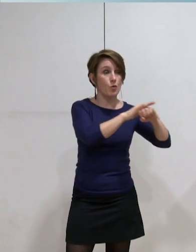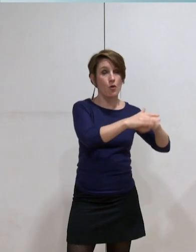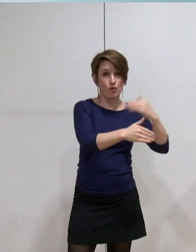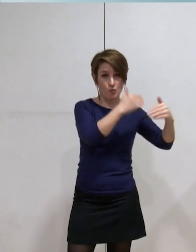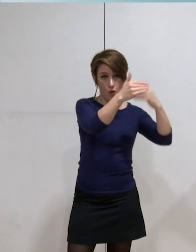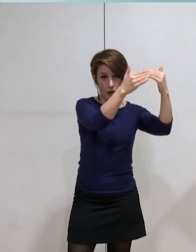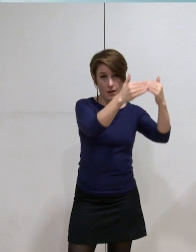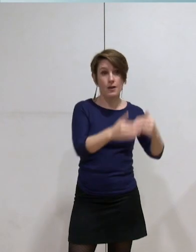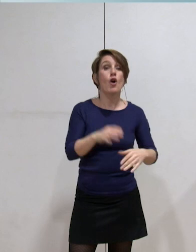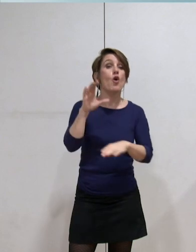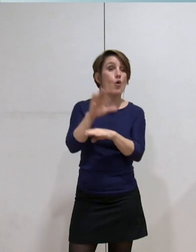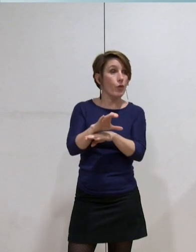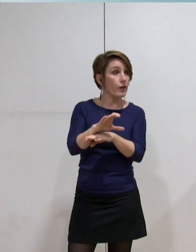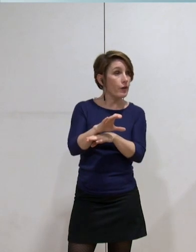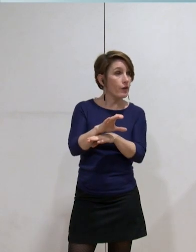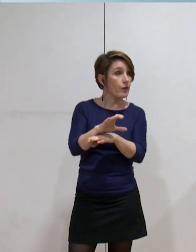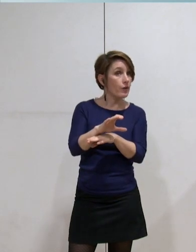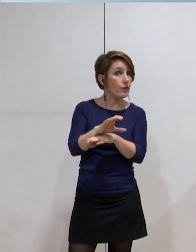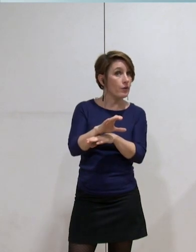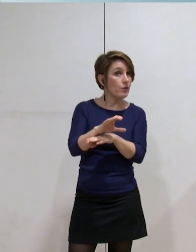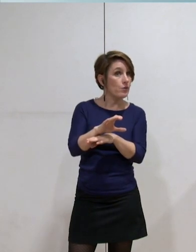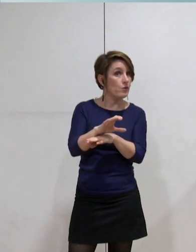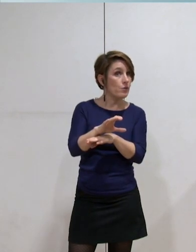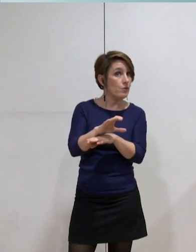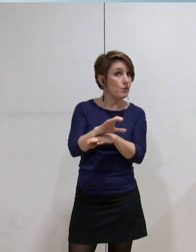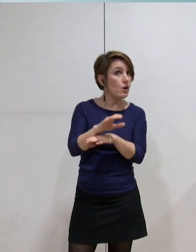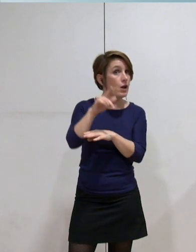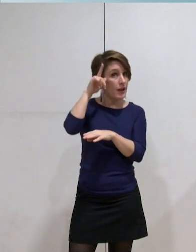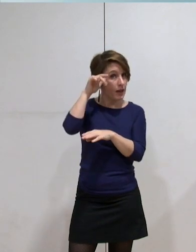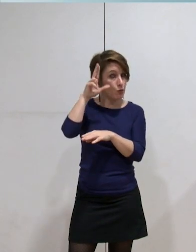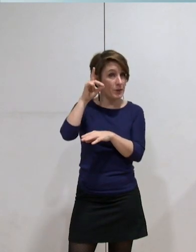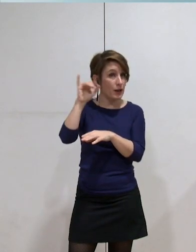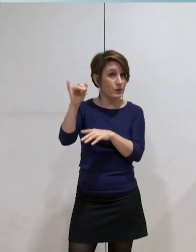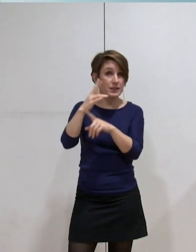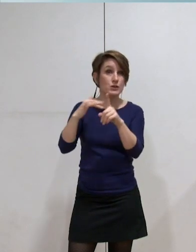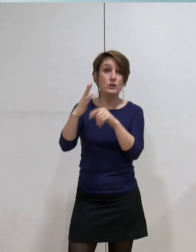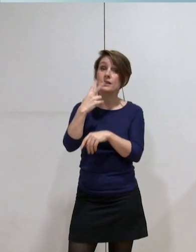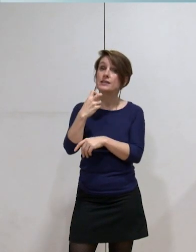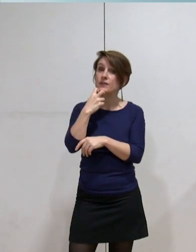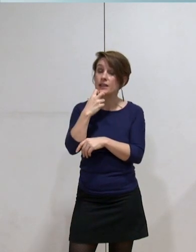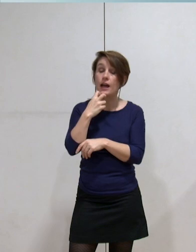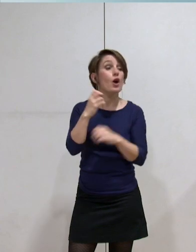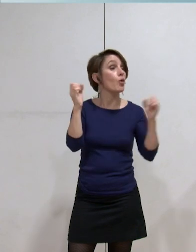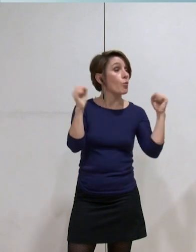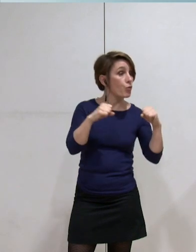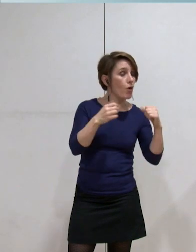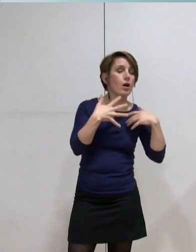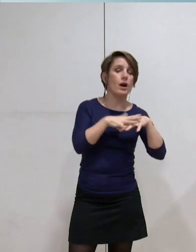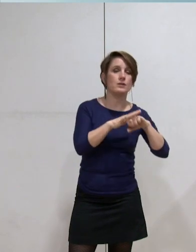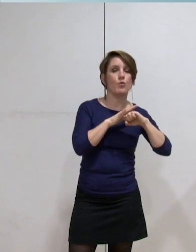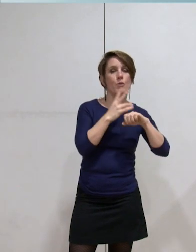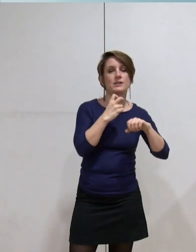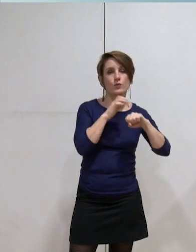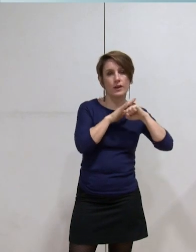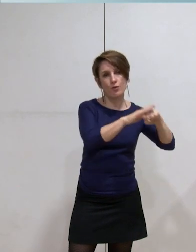gauche et de progrès qui vote contre républicain udi société civile et qui vote pour rassemblement